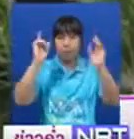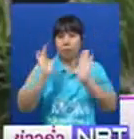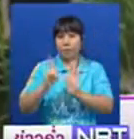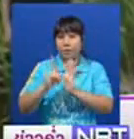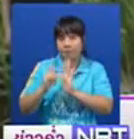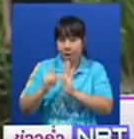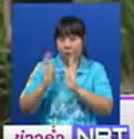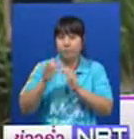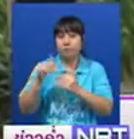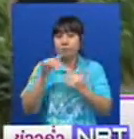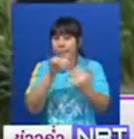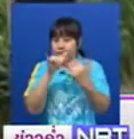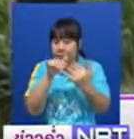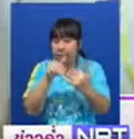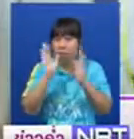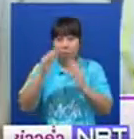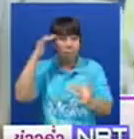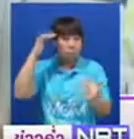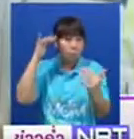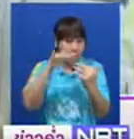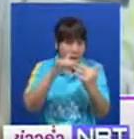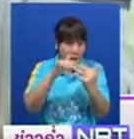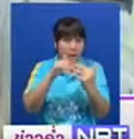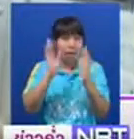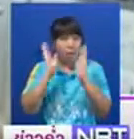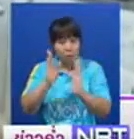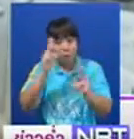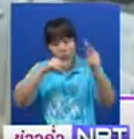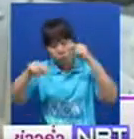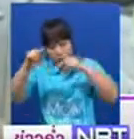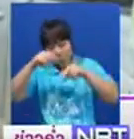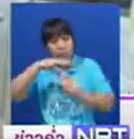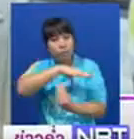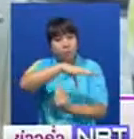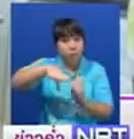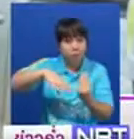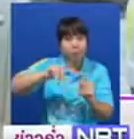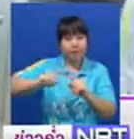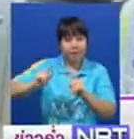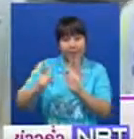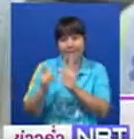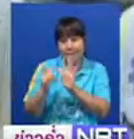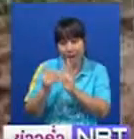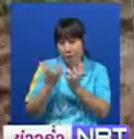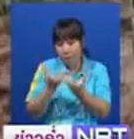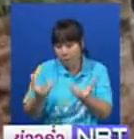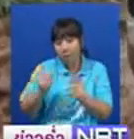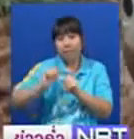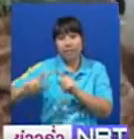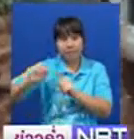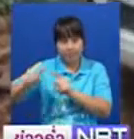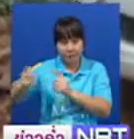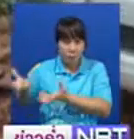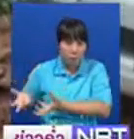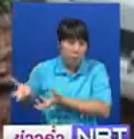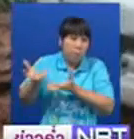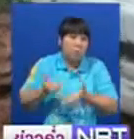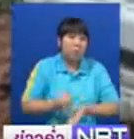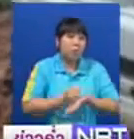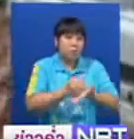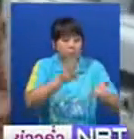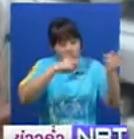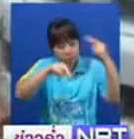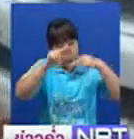าหน้าที่สื่อสารนักจิตเวชนักระบาดและอนามัยสิ่งแวดล้อมพร้อมด้วยยาและเครื่องเวชภัณฑ์เดินทางไปบรรเทาความเดือด